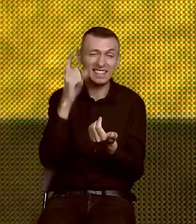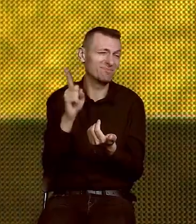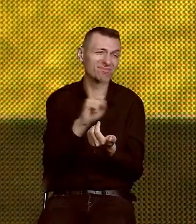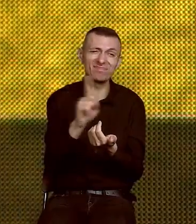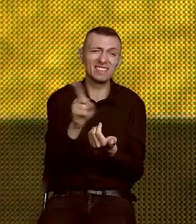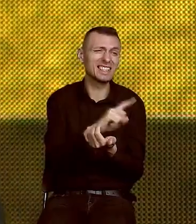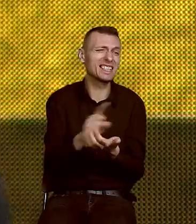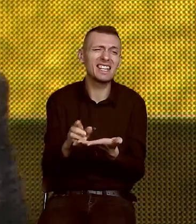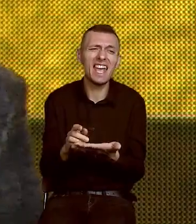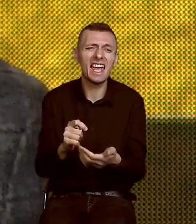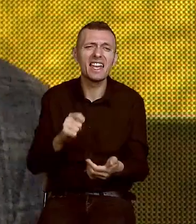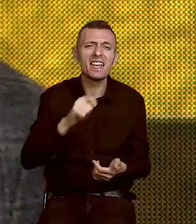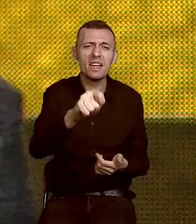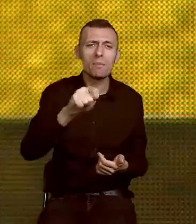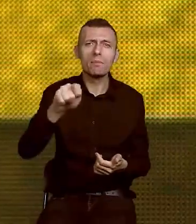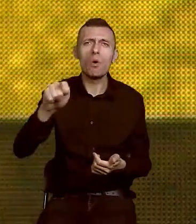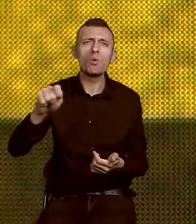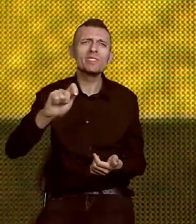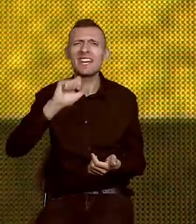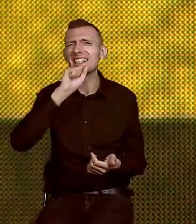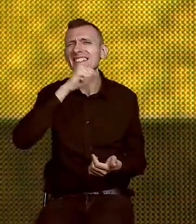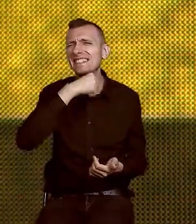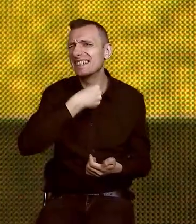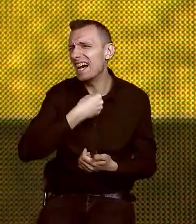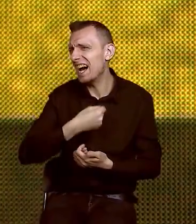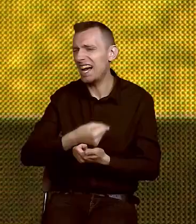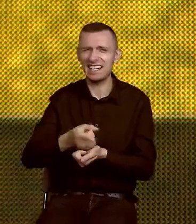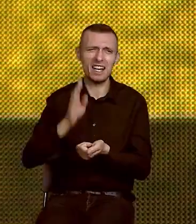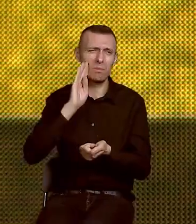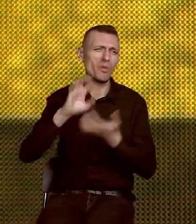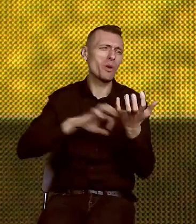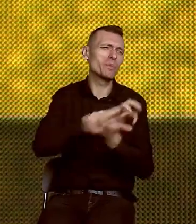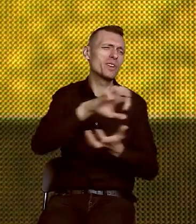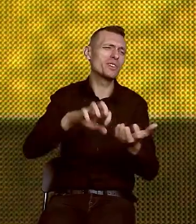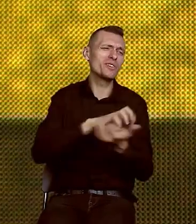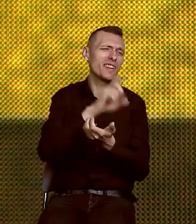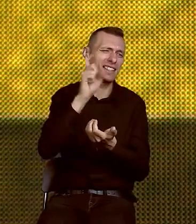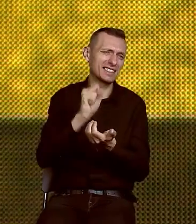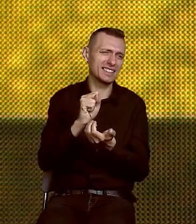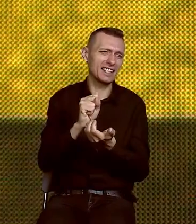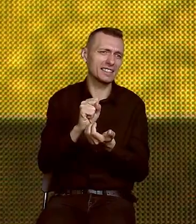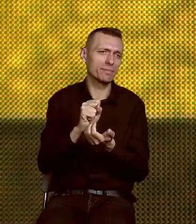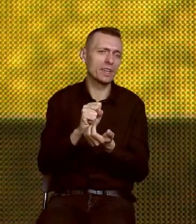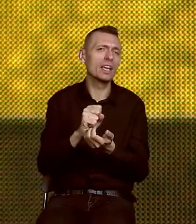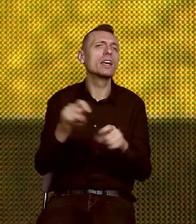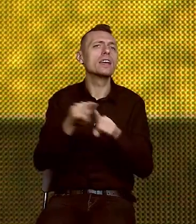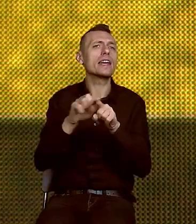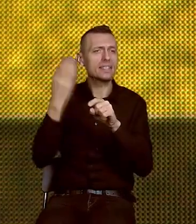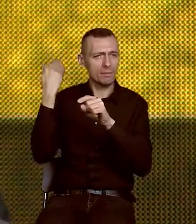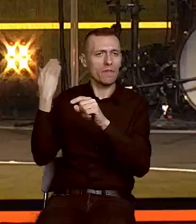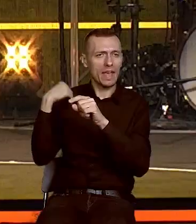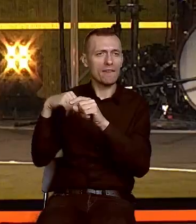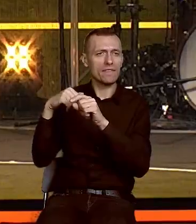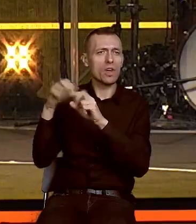jest tak stara jak świat i jest dla nas tym samym, czym była dla Adama i Ewy w Edenie.